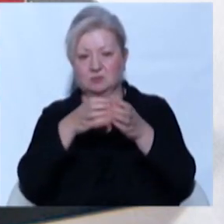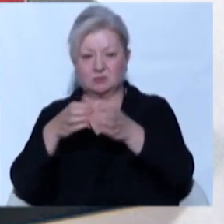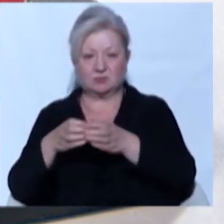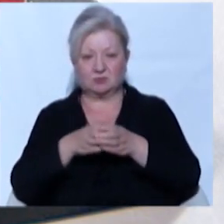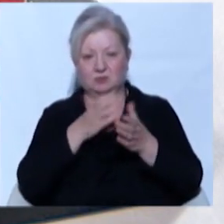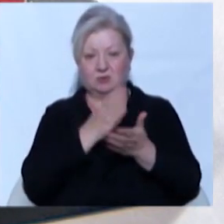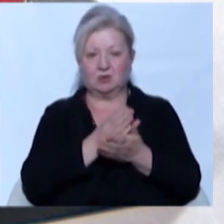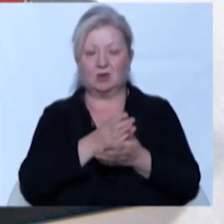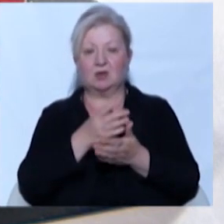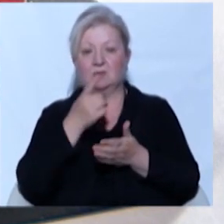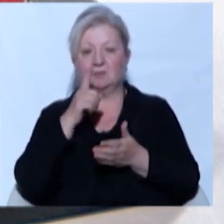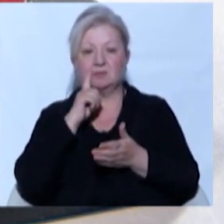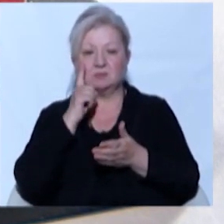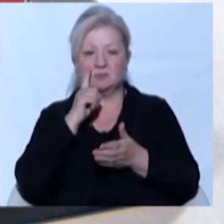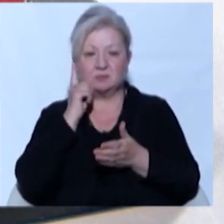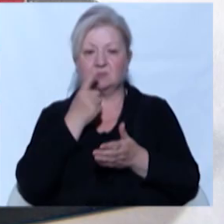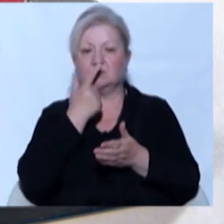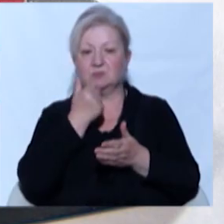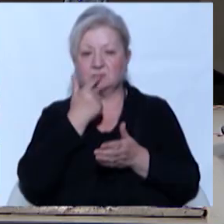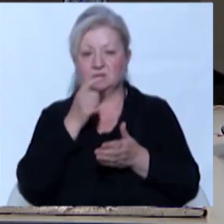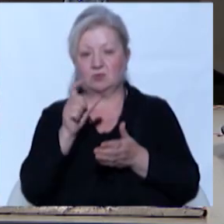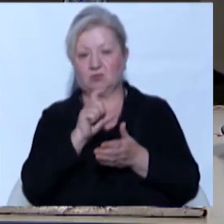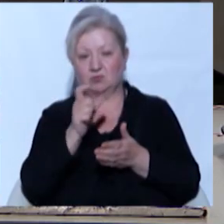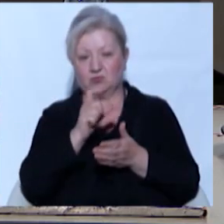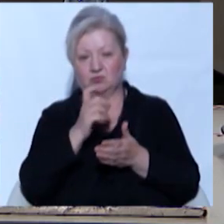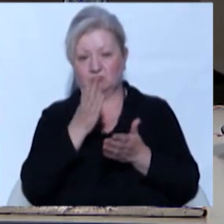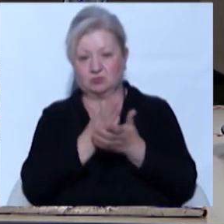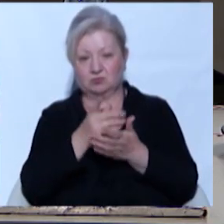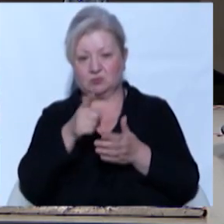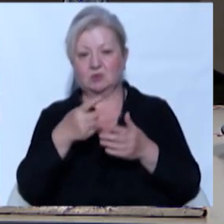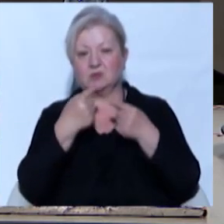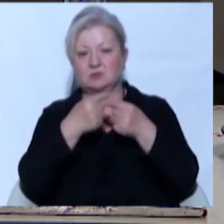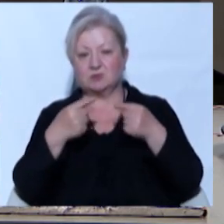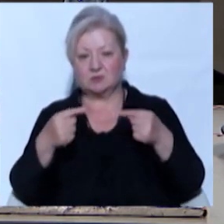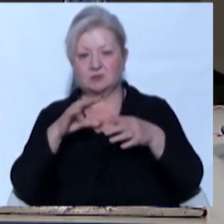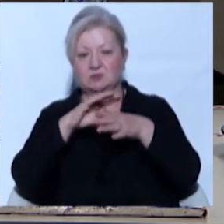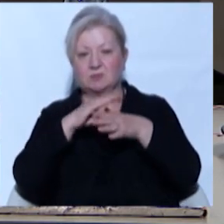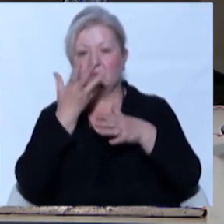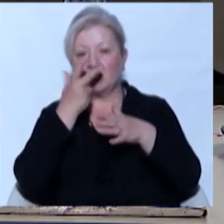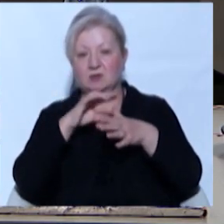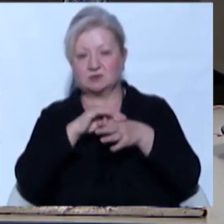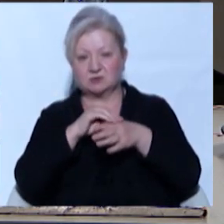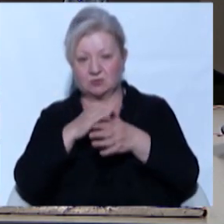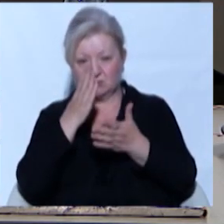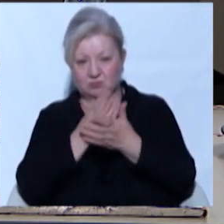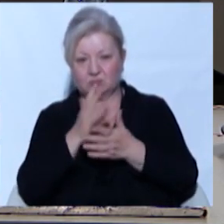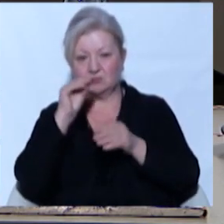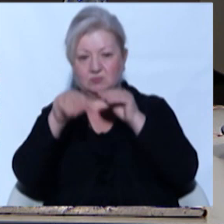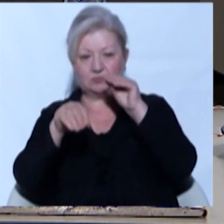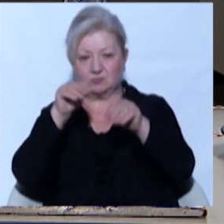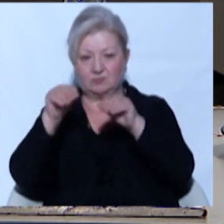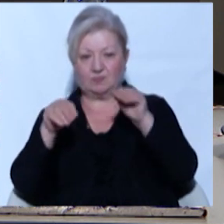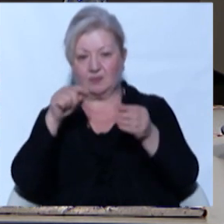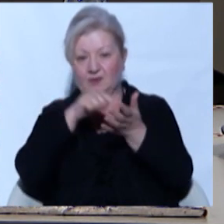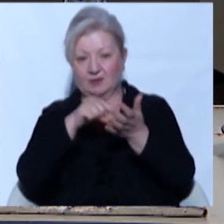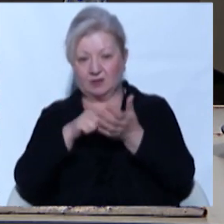წითელი, მწვანე და ლურჯი. სხვადასხვა ფერის სხეულები გვაქვს. მოვათავსებთ